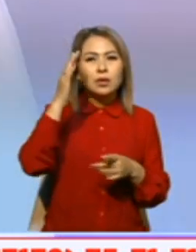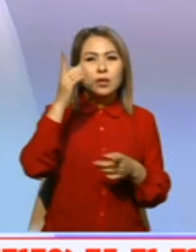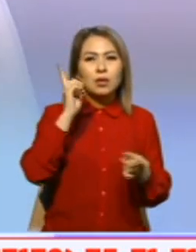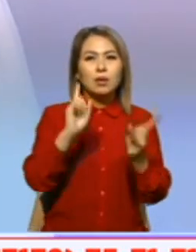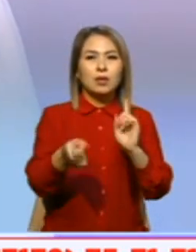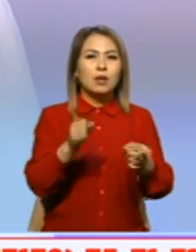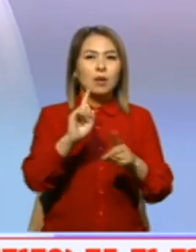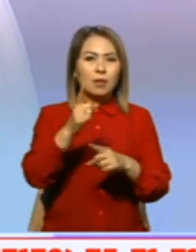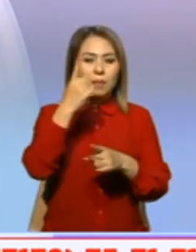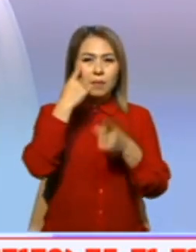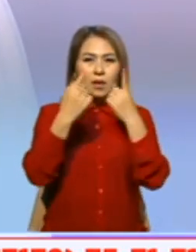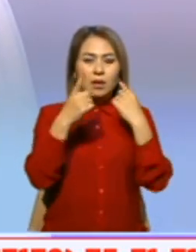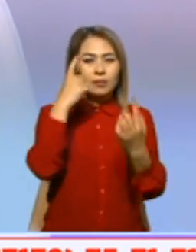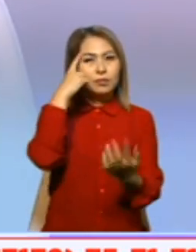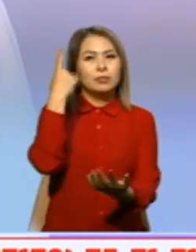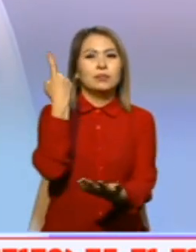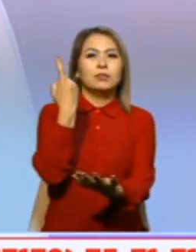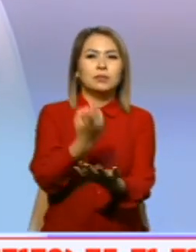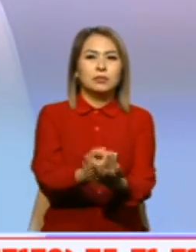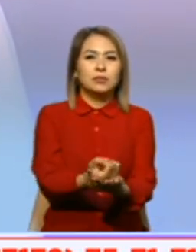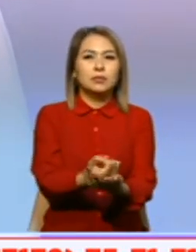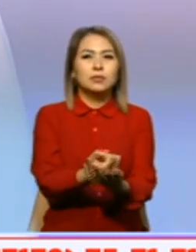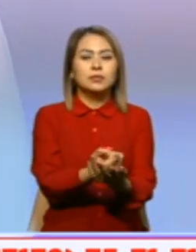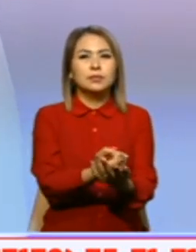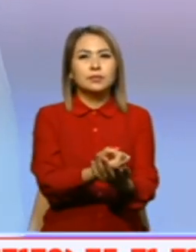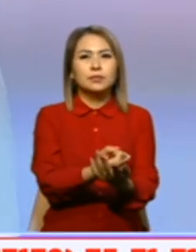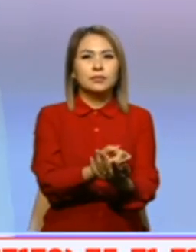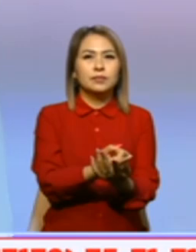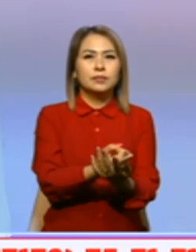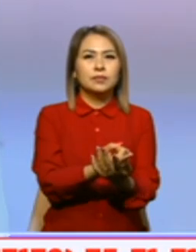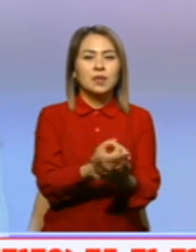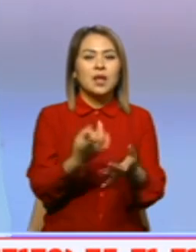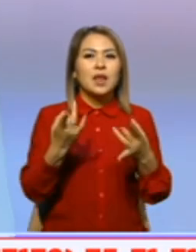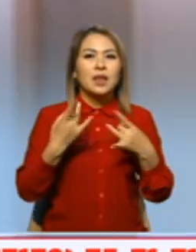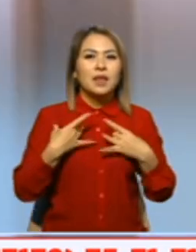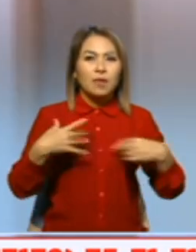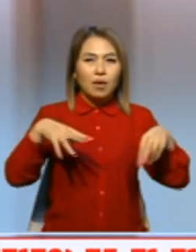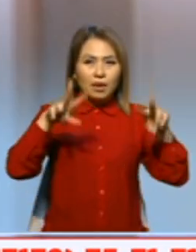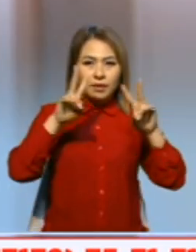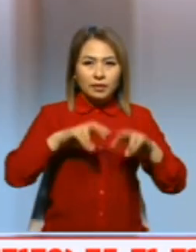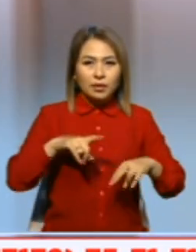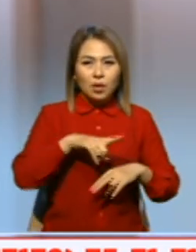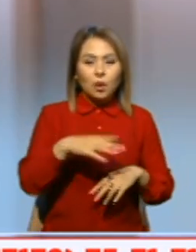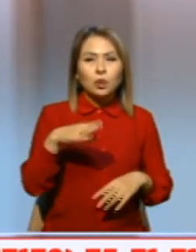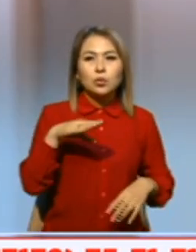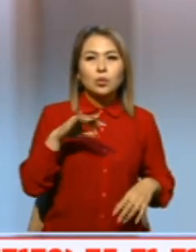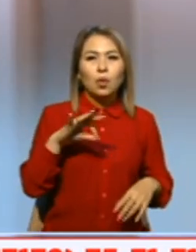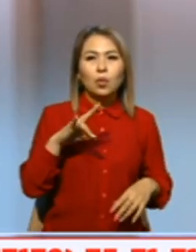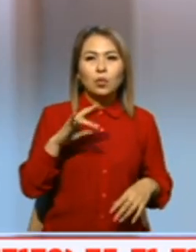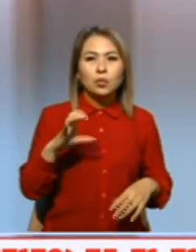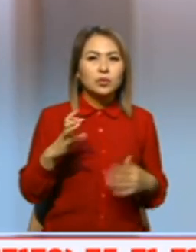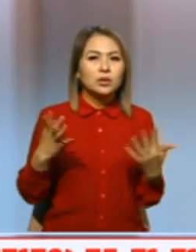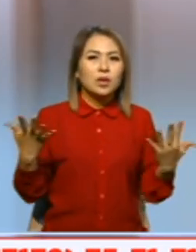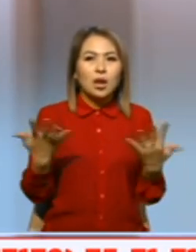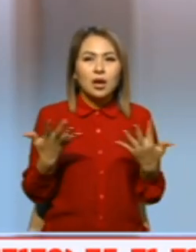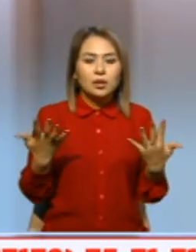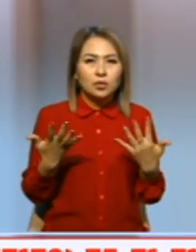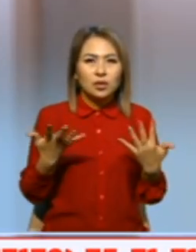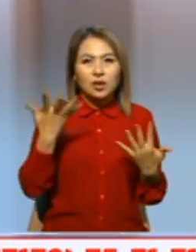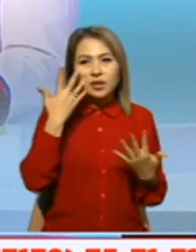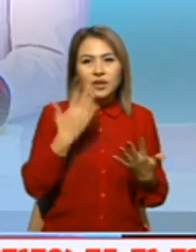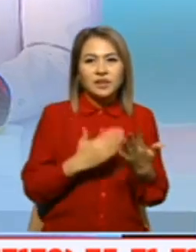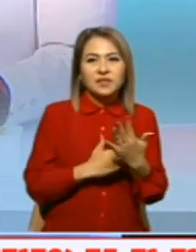жылауы, артқа қарай шалқақтап жылауы, сосын біз неврологтар қараған кезде оның тонусын қараймыз, тонустарының жоғары